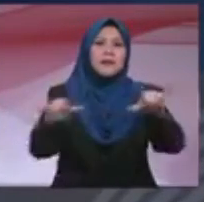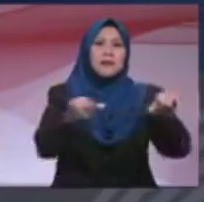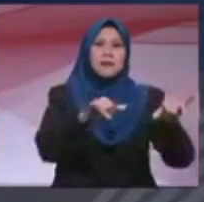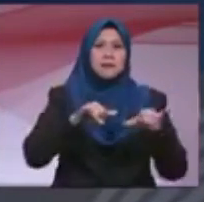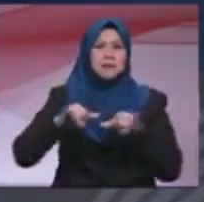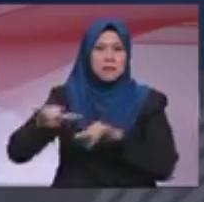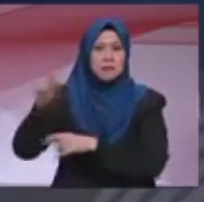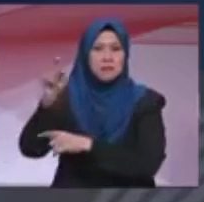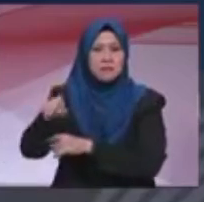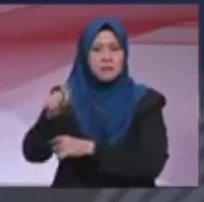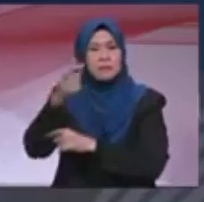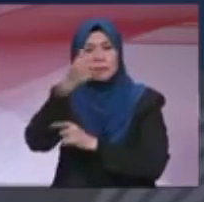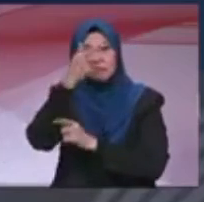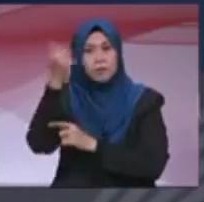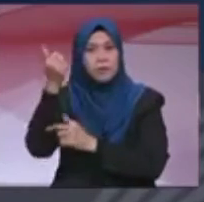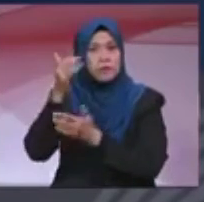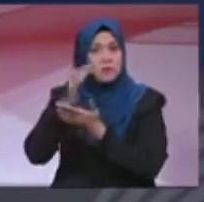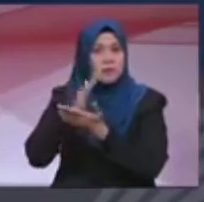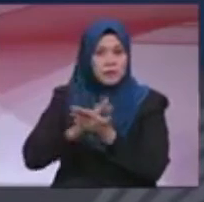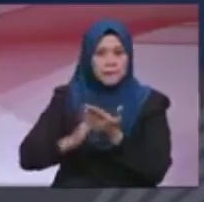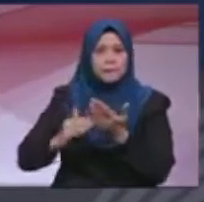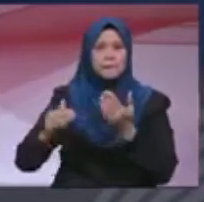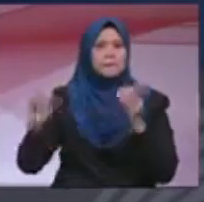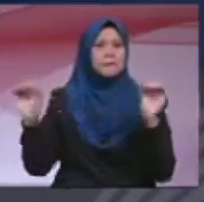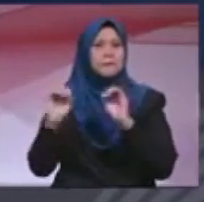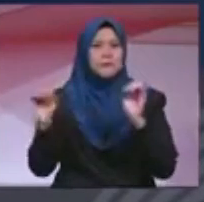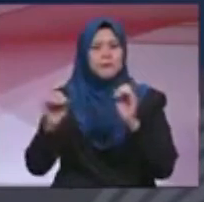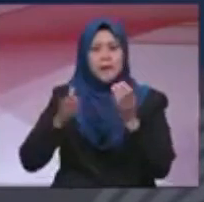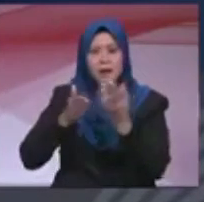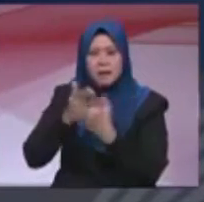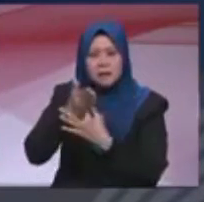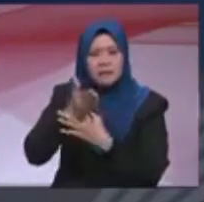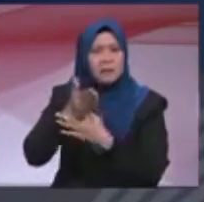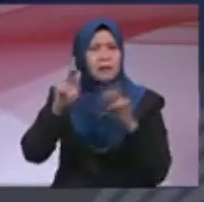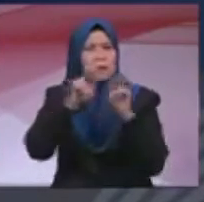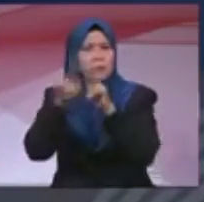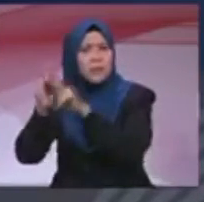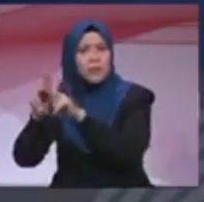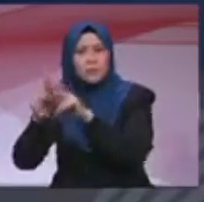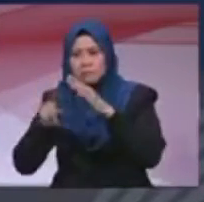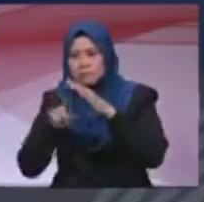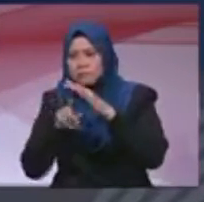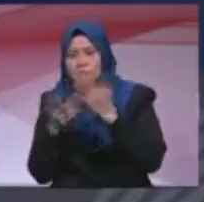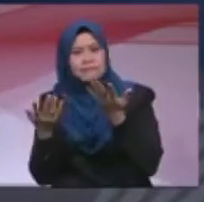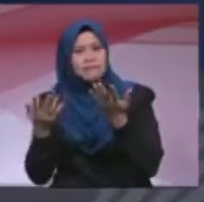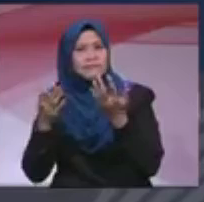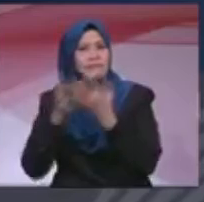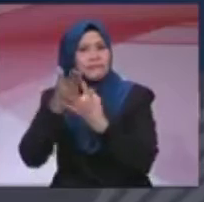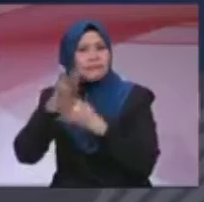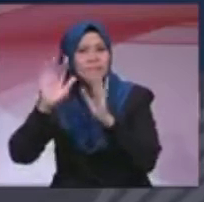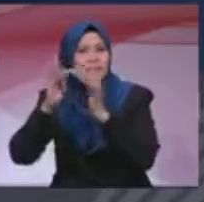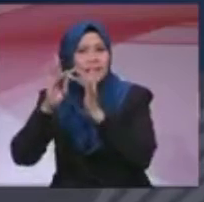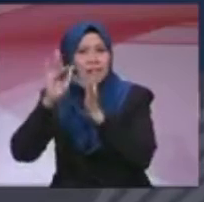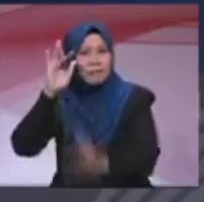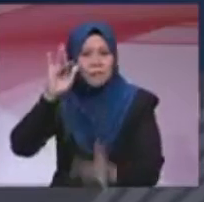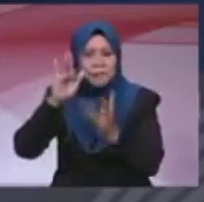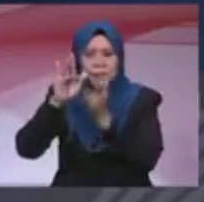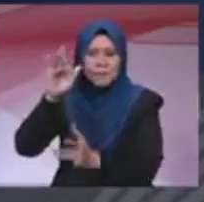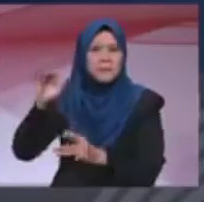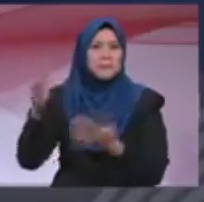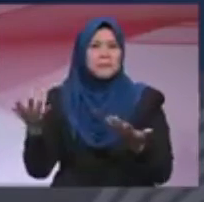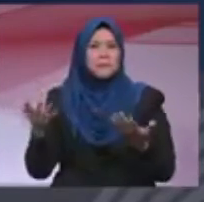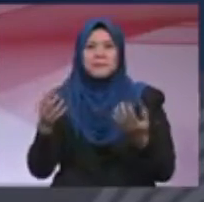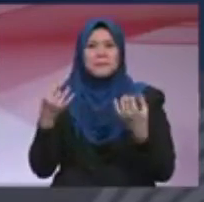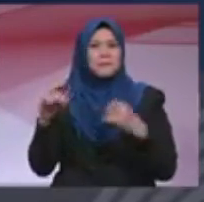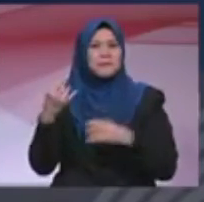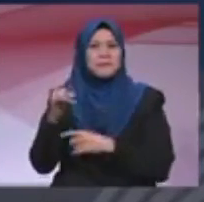ada, sebab ada yang mungkin tidak ada akses kepada online internetnya, ada yang tidak mempunyai peranti yang bersesuaian,